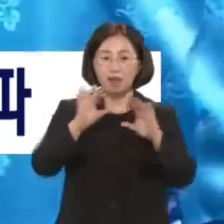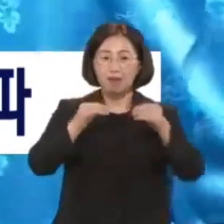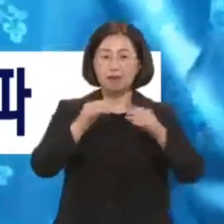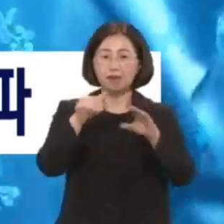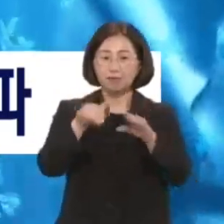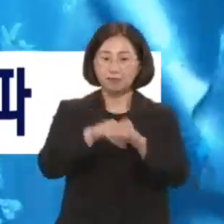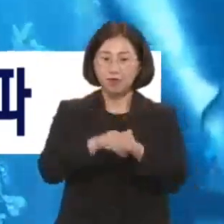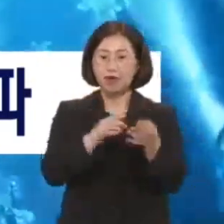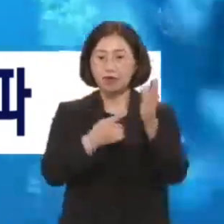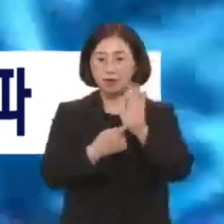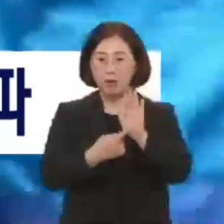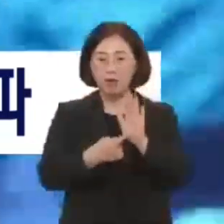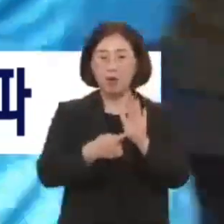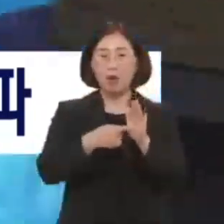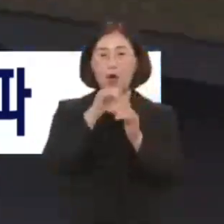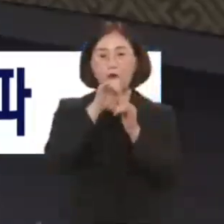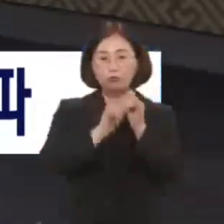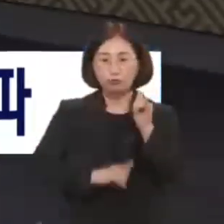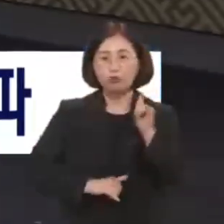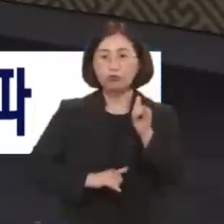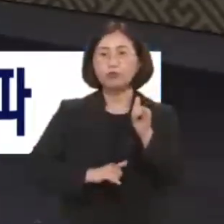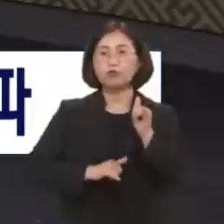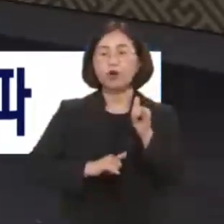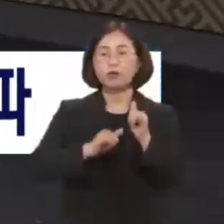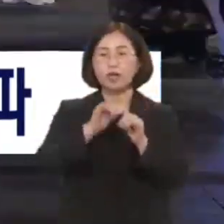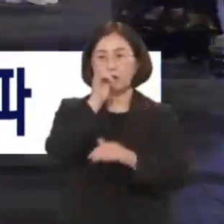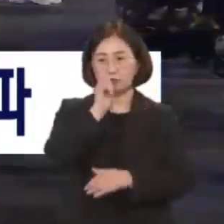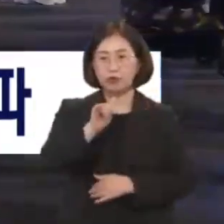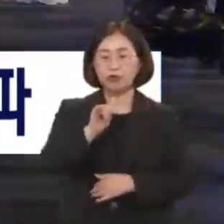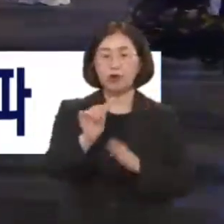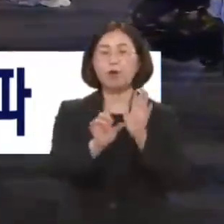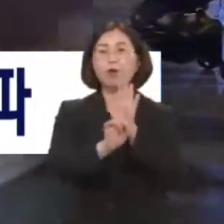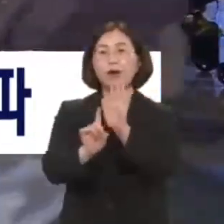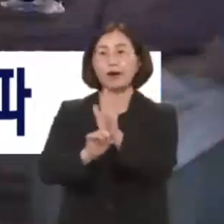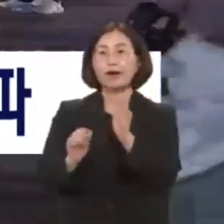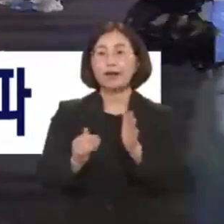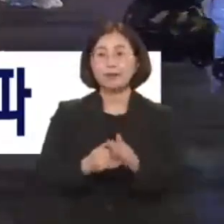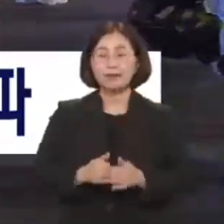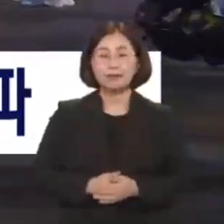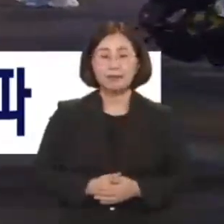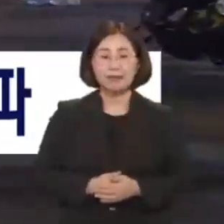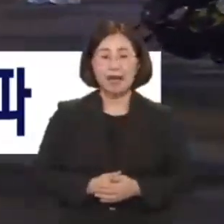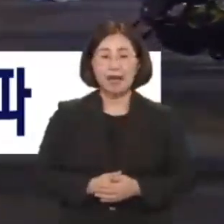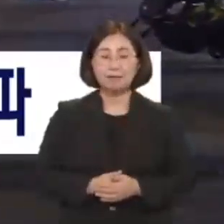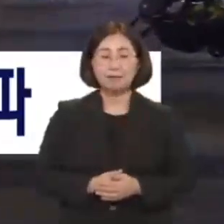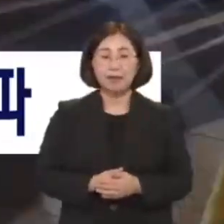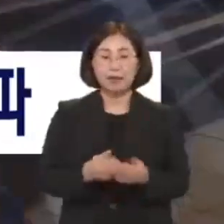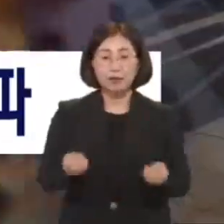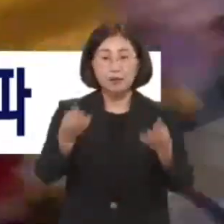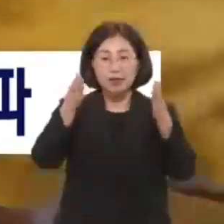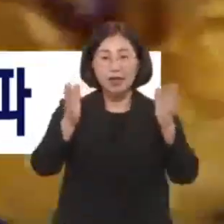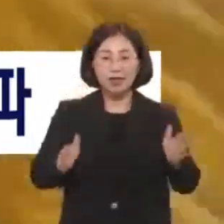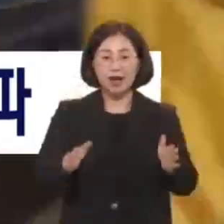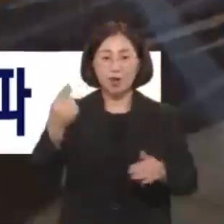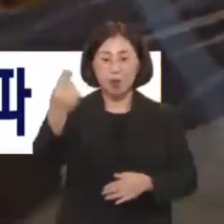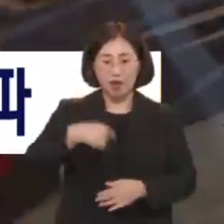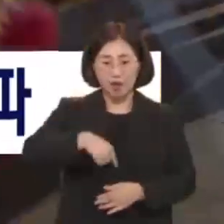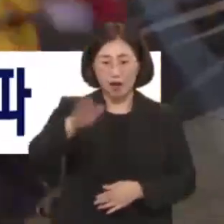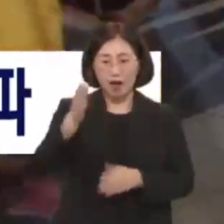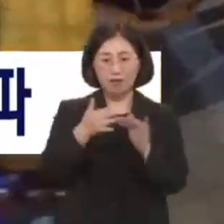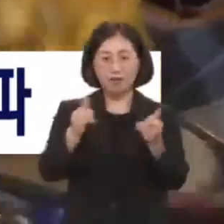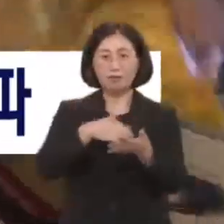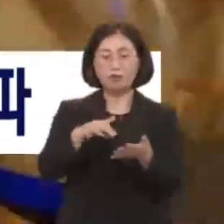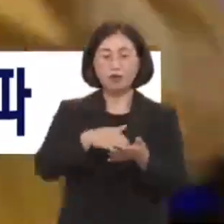역사와 문화의 우수성을 국내외 관람객들에게 전달했습니다 백제문화 재단은 축제 기간 현장에 다녀간